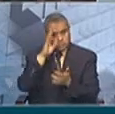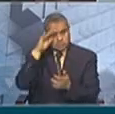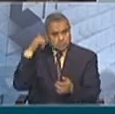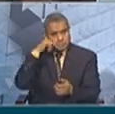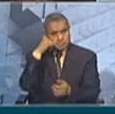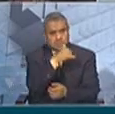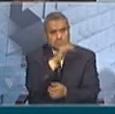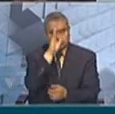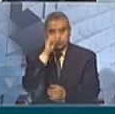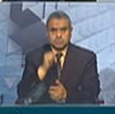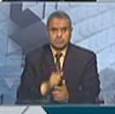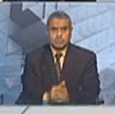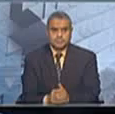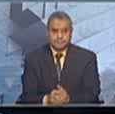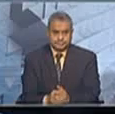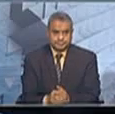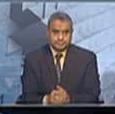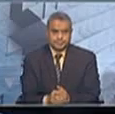الهاتف.